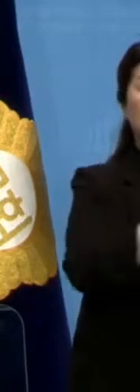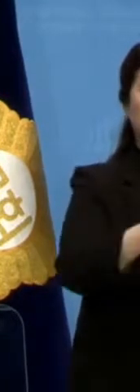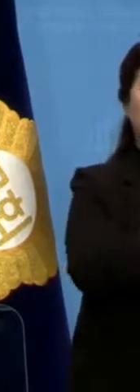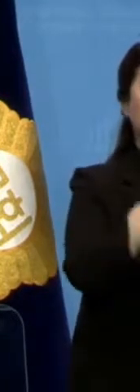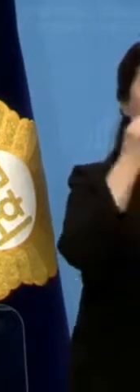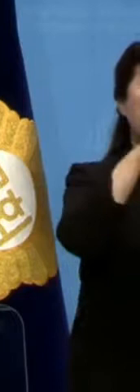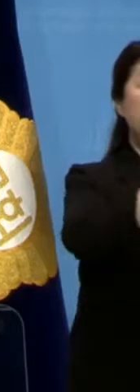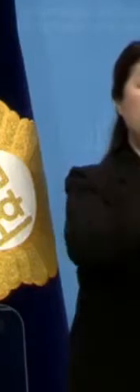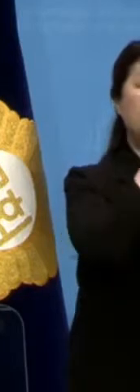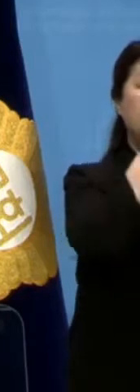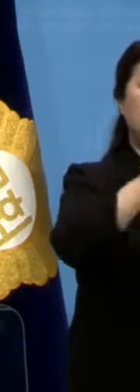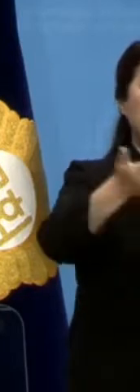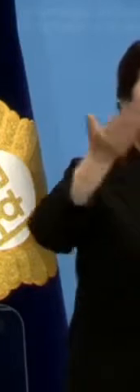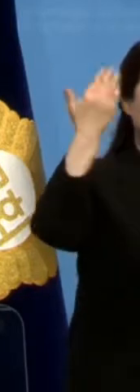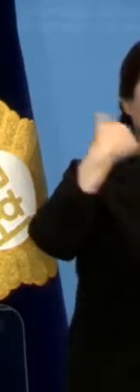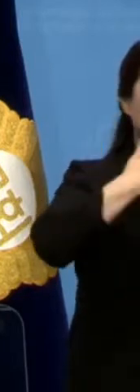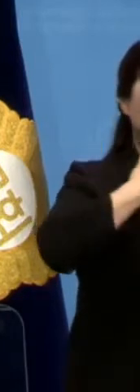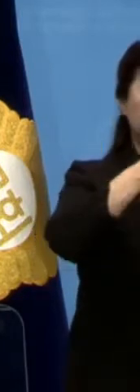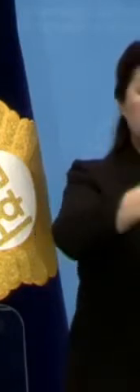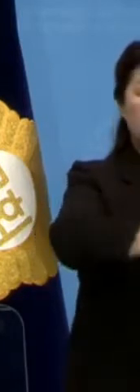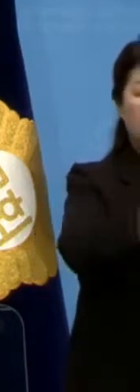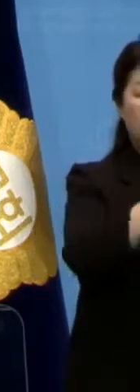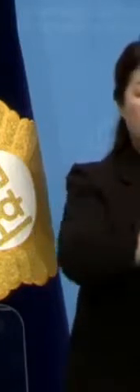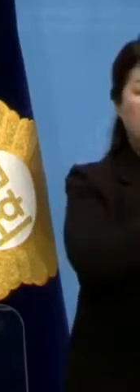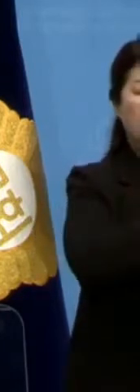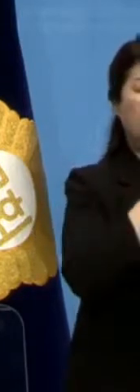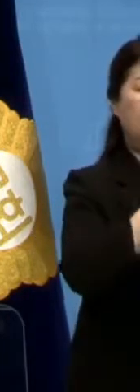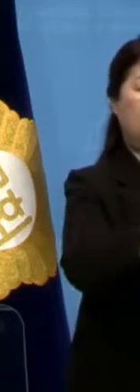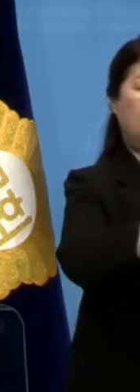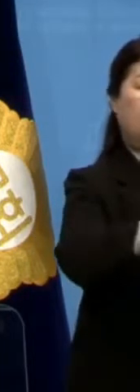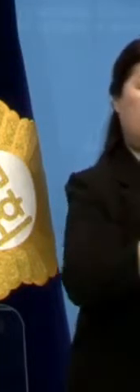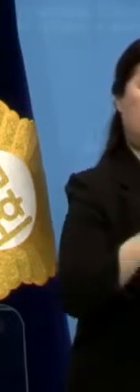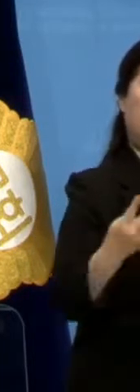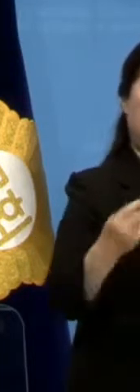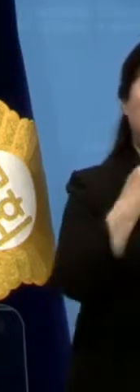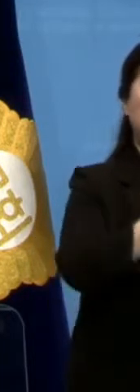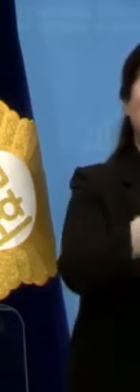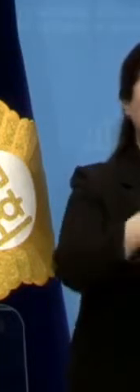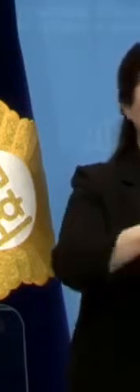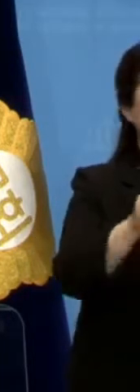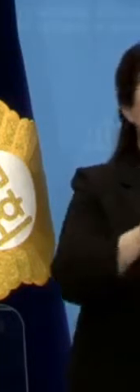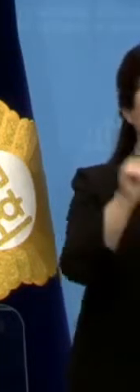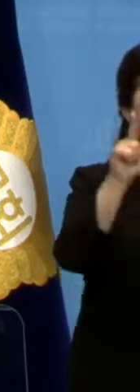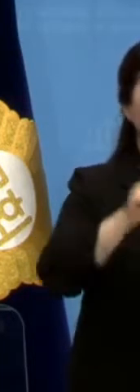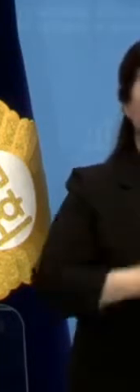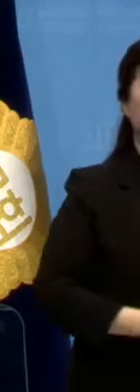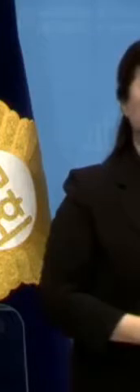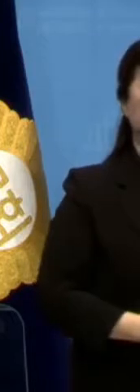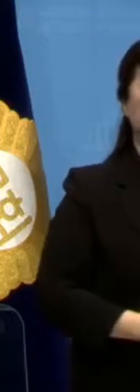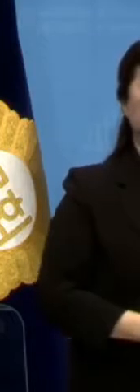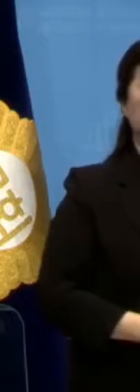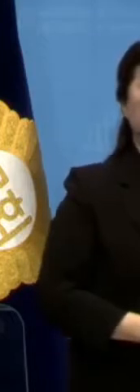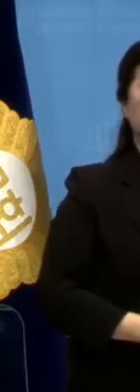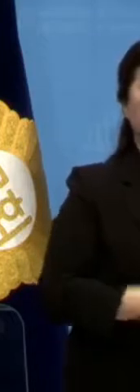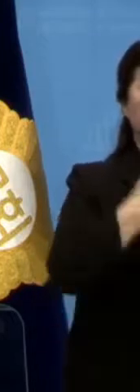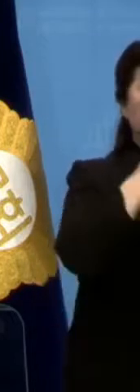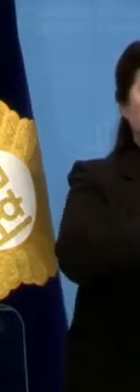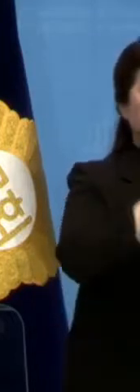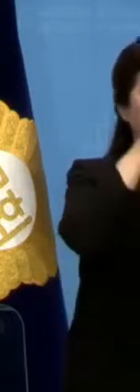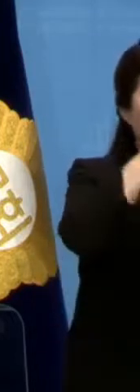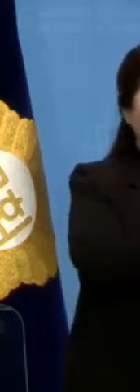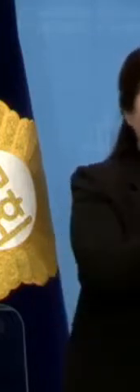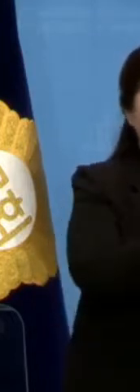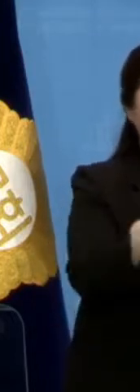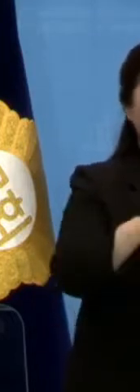달았지만 과거에 존재했던 사업들을 이름만 바꿔 재탕한 사례가 대부분입니다. 단순 알바,